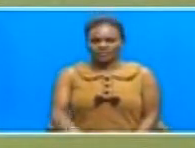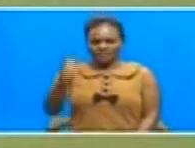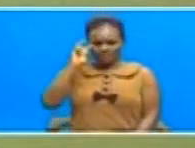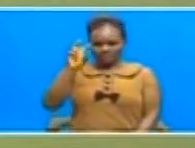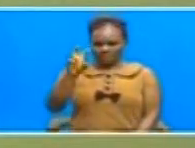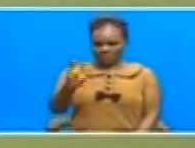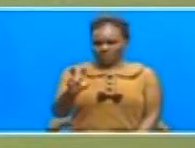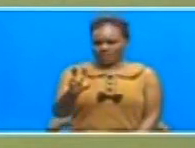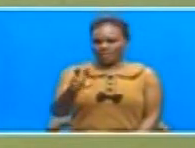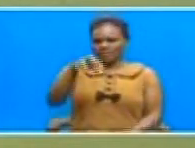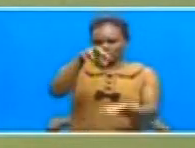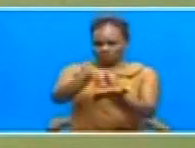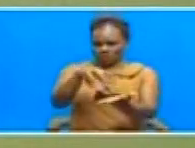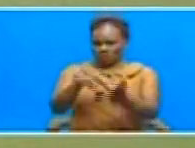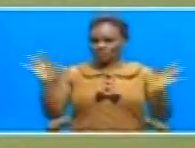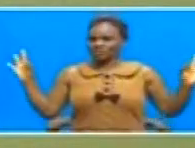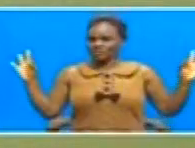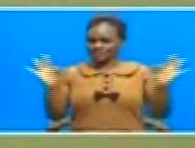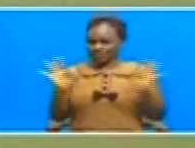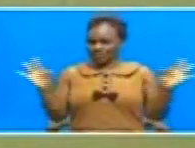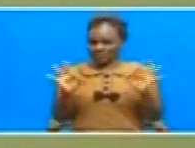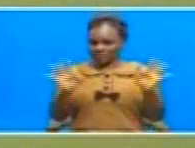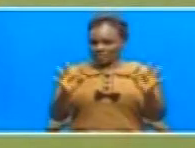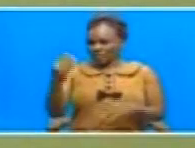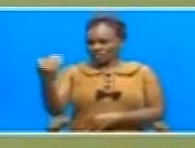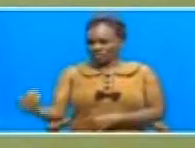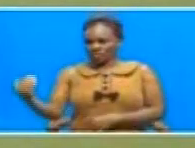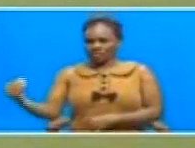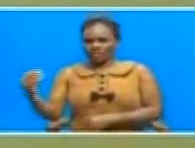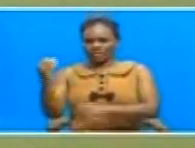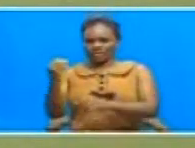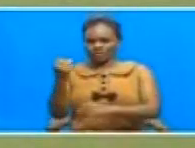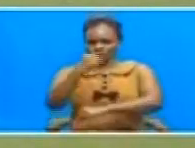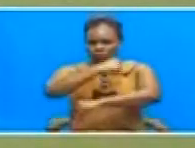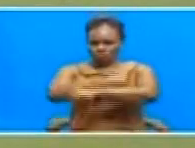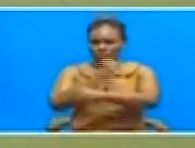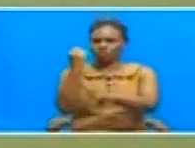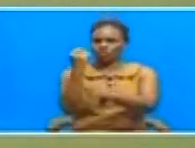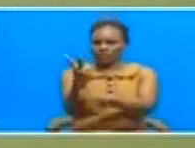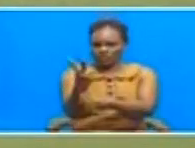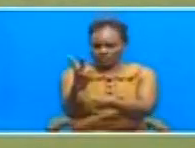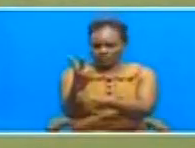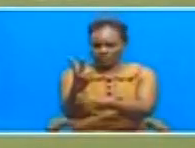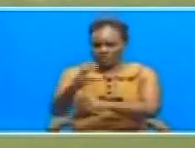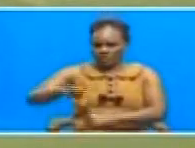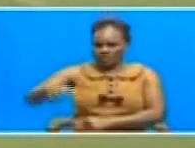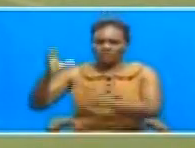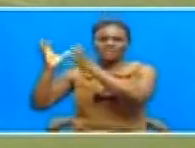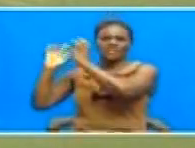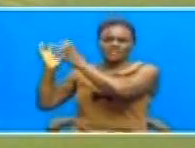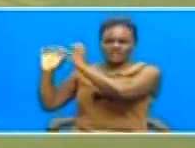Mtazamaji, na kwenye kisa cha kushangaza ni kuwa wanafunzi kutoka shule tano za upili zilizoko katika kaunti ya